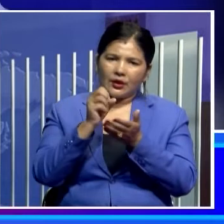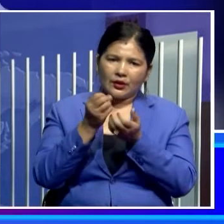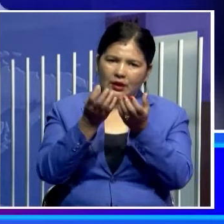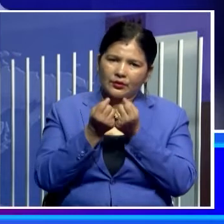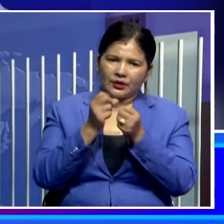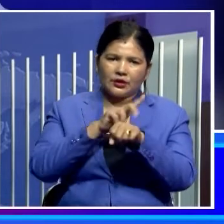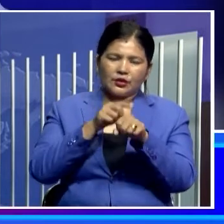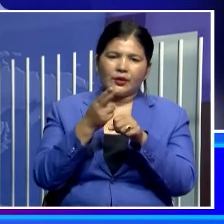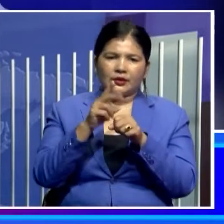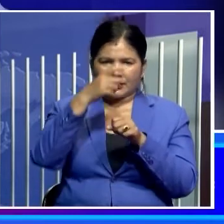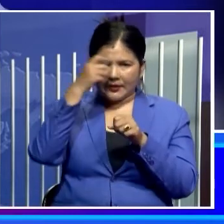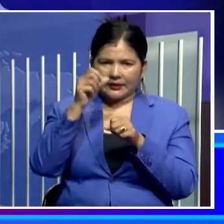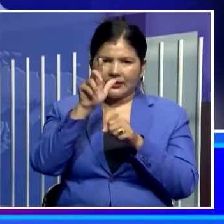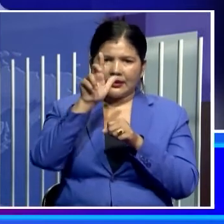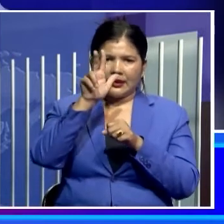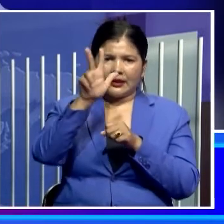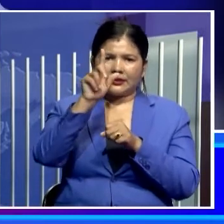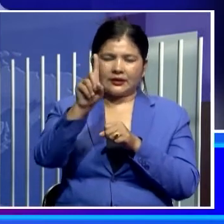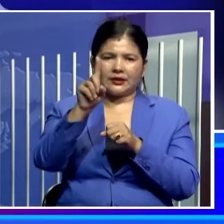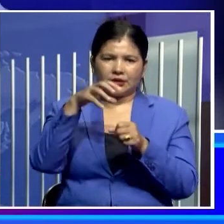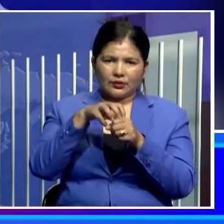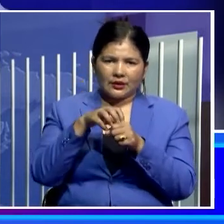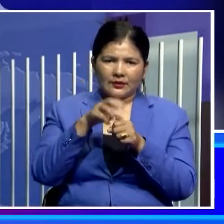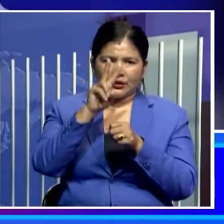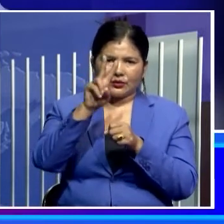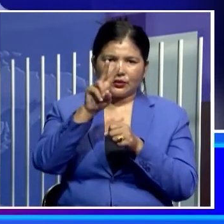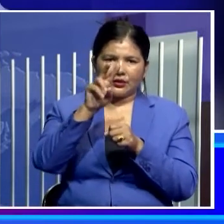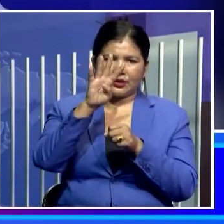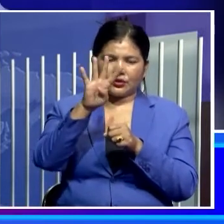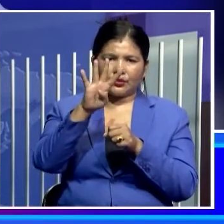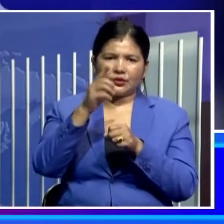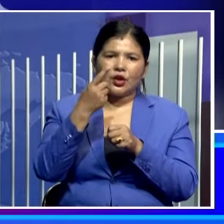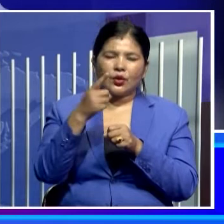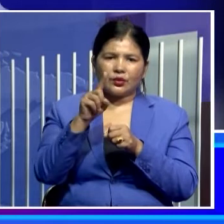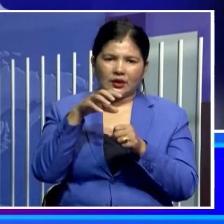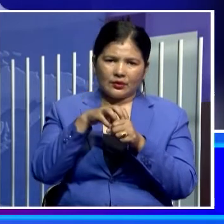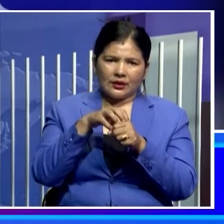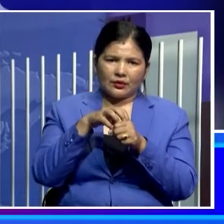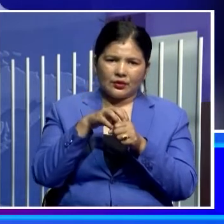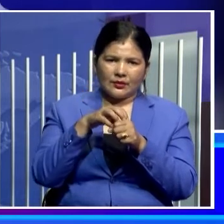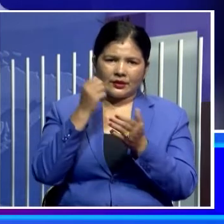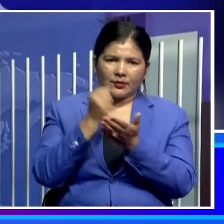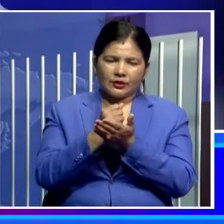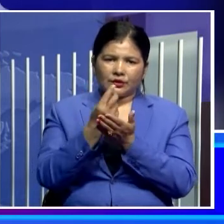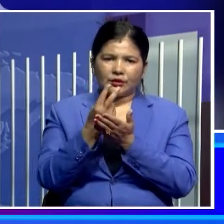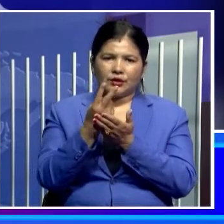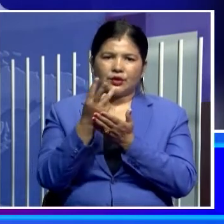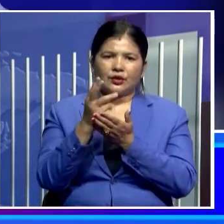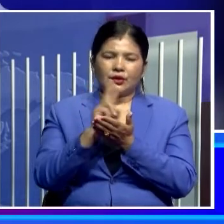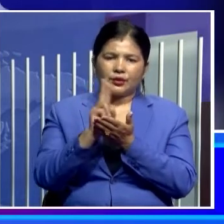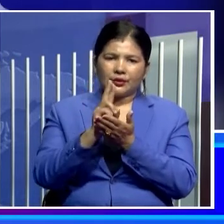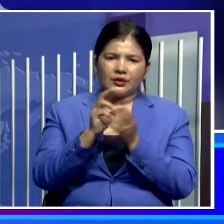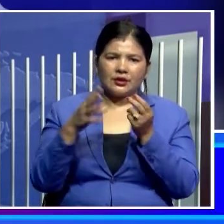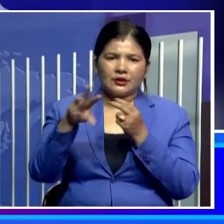अहिलेसम्म बाँकेको 81 वडामध्ये 24 वडाको मात्रै मत परिणाम सार्वजनिक भइसकेको